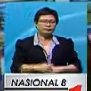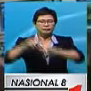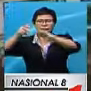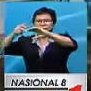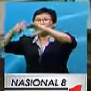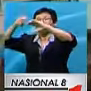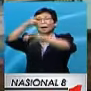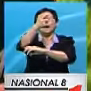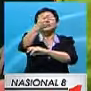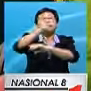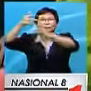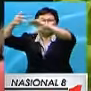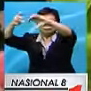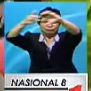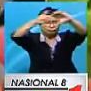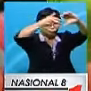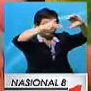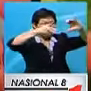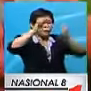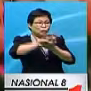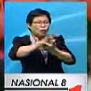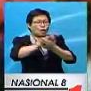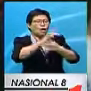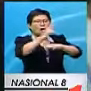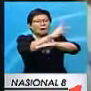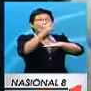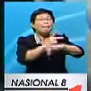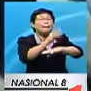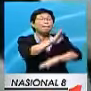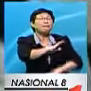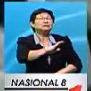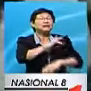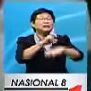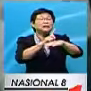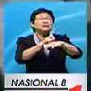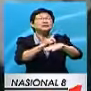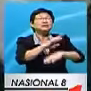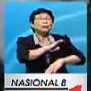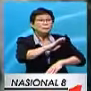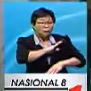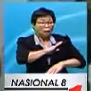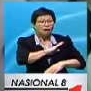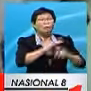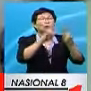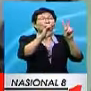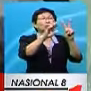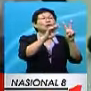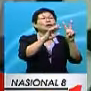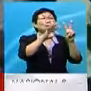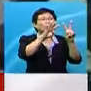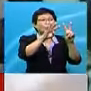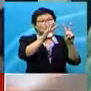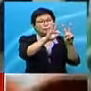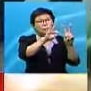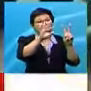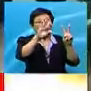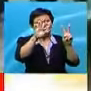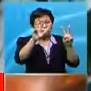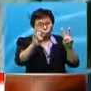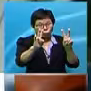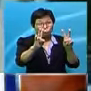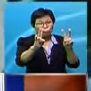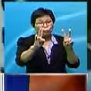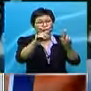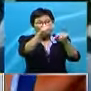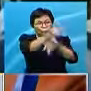Tinjauan kru RTM di Sekolah Kebangsaan Bangsa di Ibu Negara mendapati terdapat seramai 247 calon menduduki UPSR